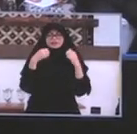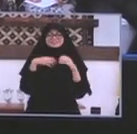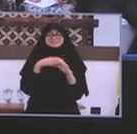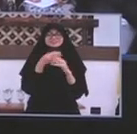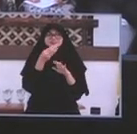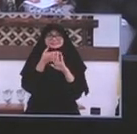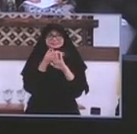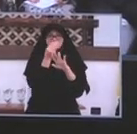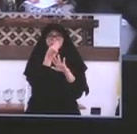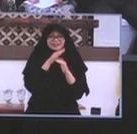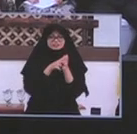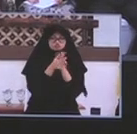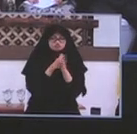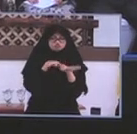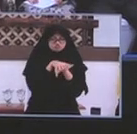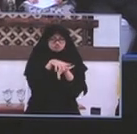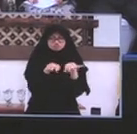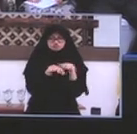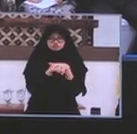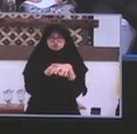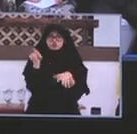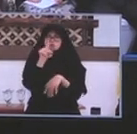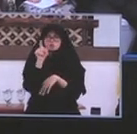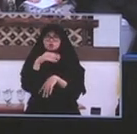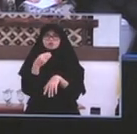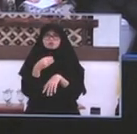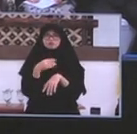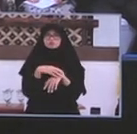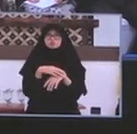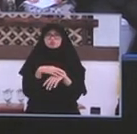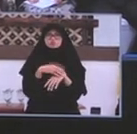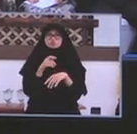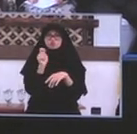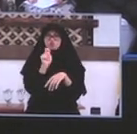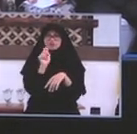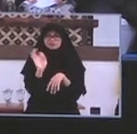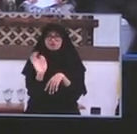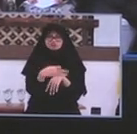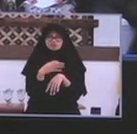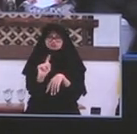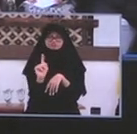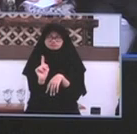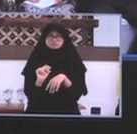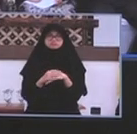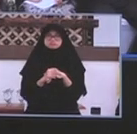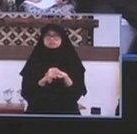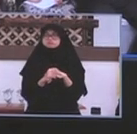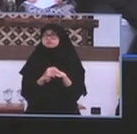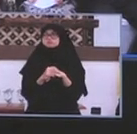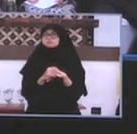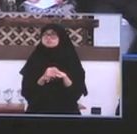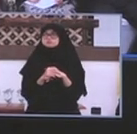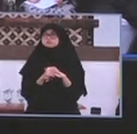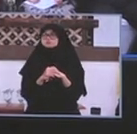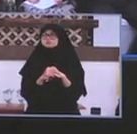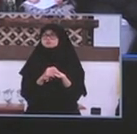Hei ojo ngising Sang Gon Gon pakai toilet oke goyang-goyang yeah